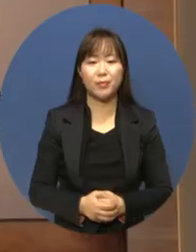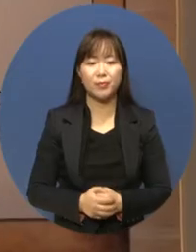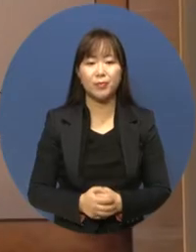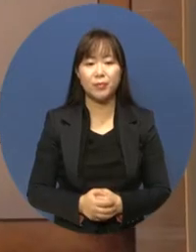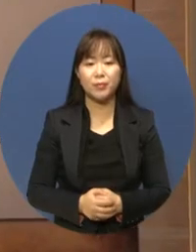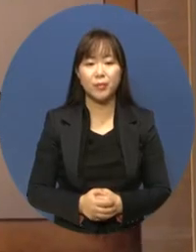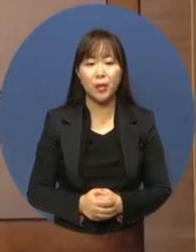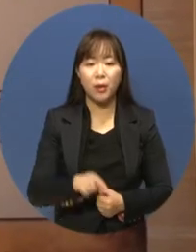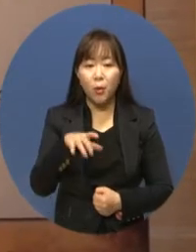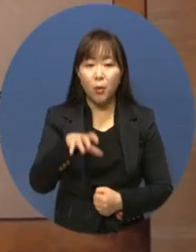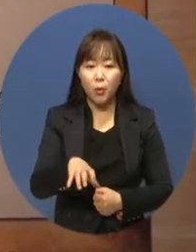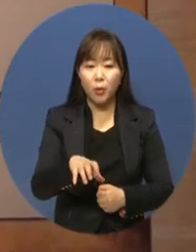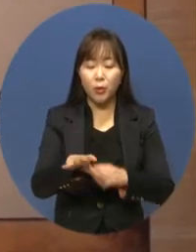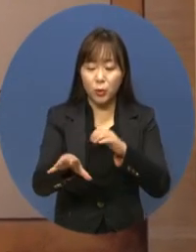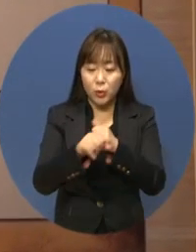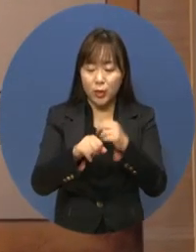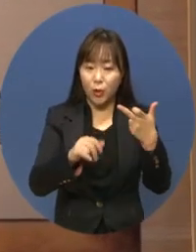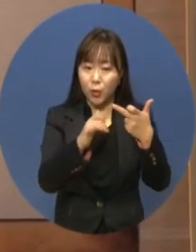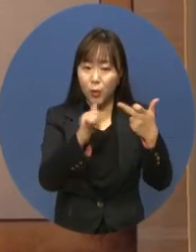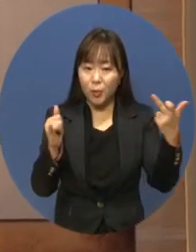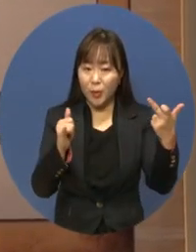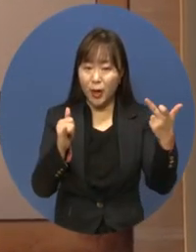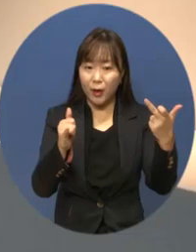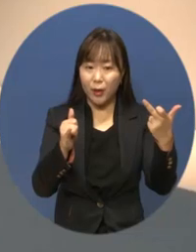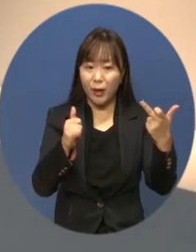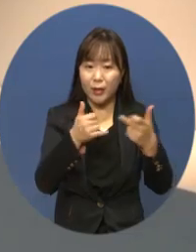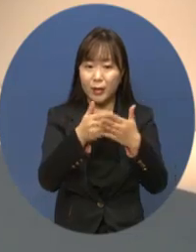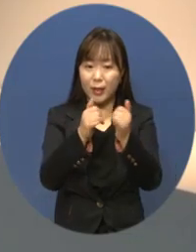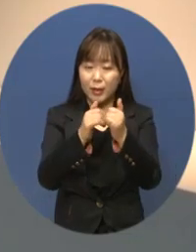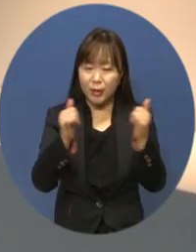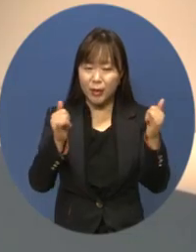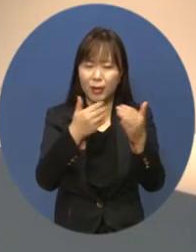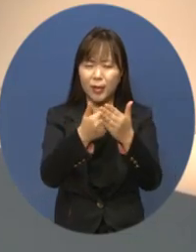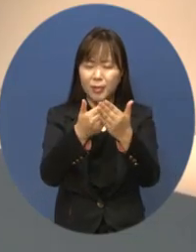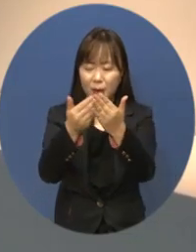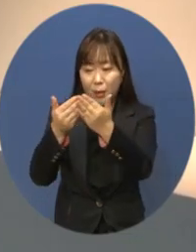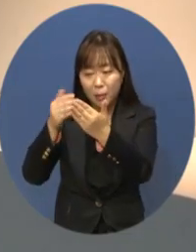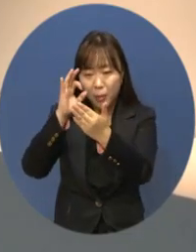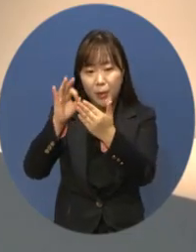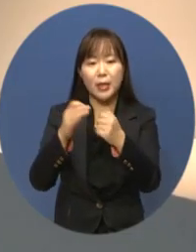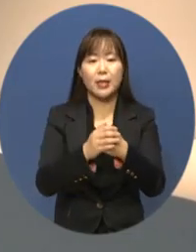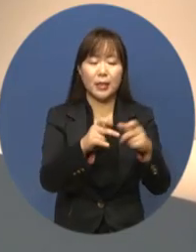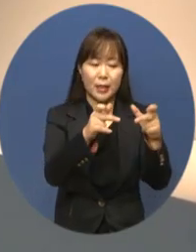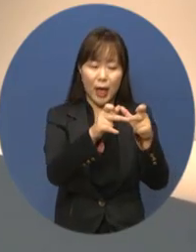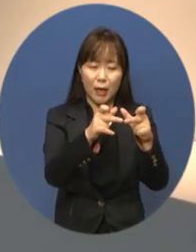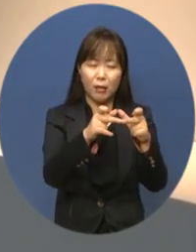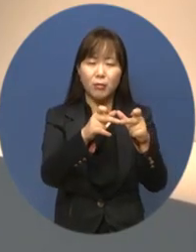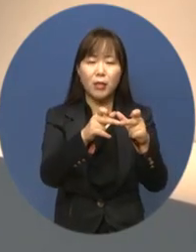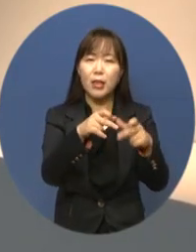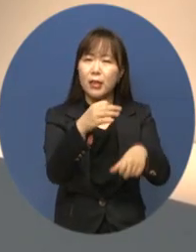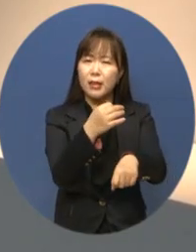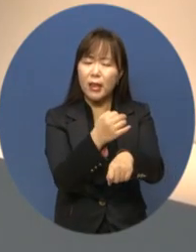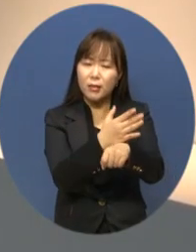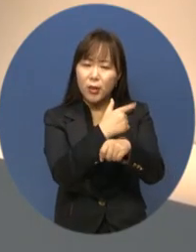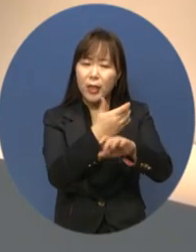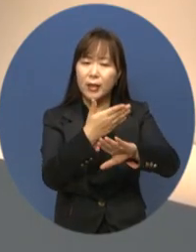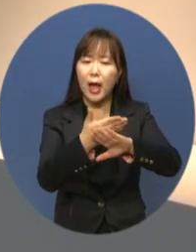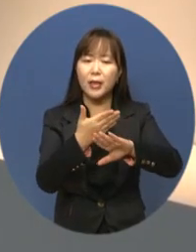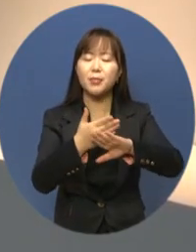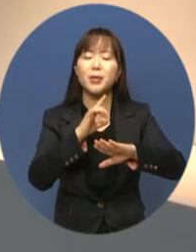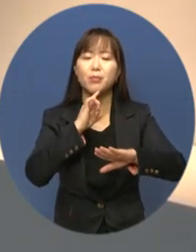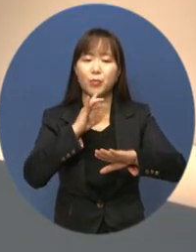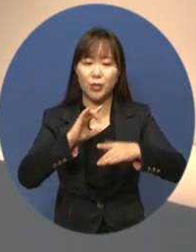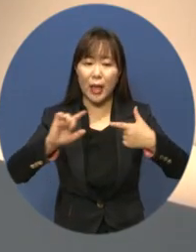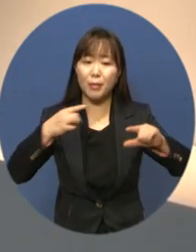양주시 장애인 종합복지관 소속 17명의 작가들이 작품들 면면에서 장애는 단순한 다름일